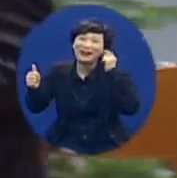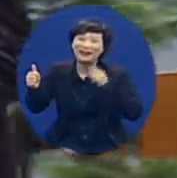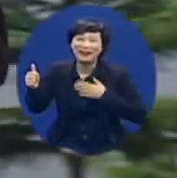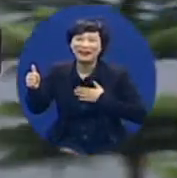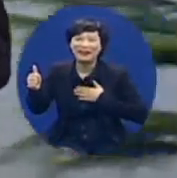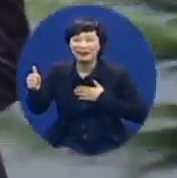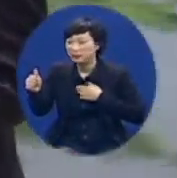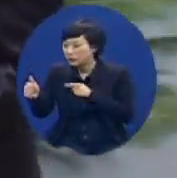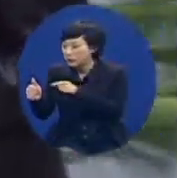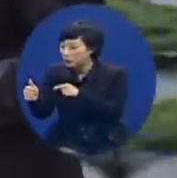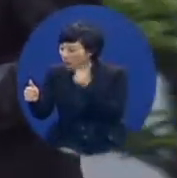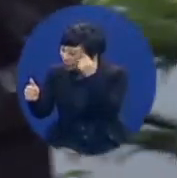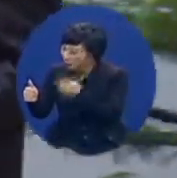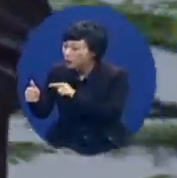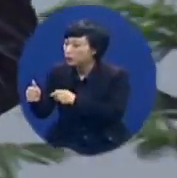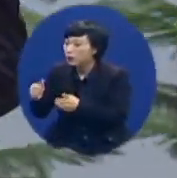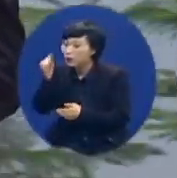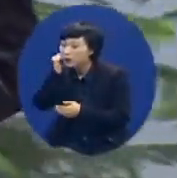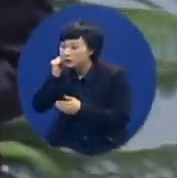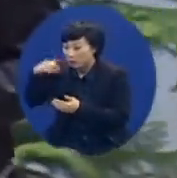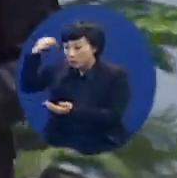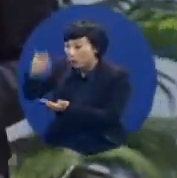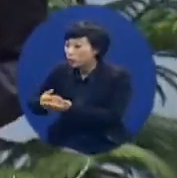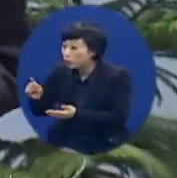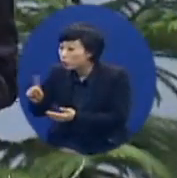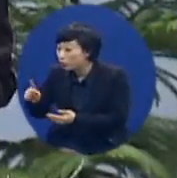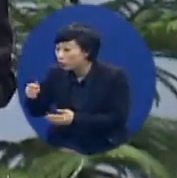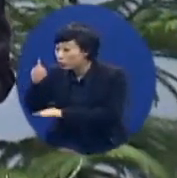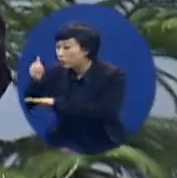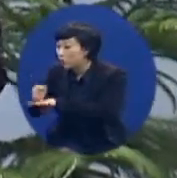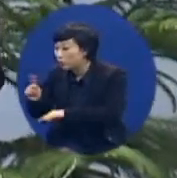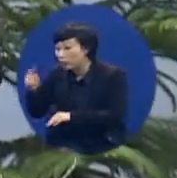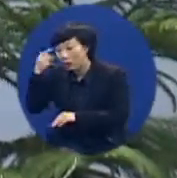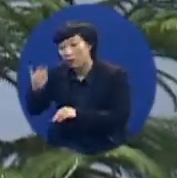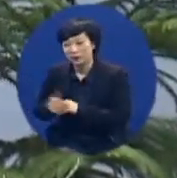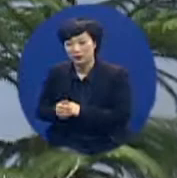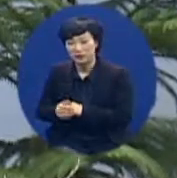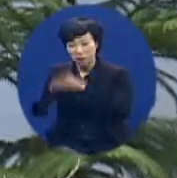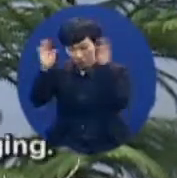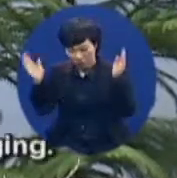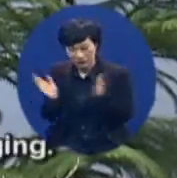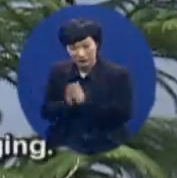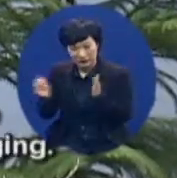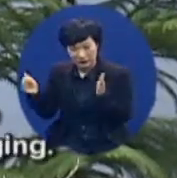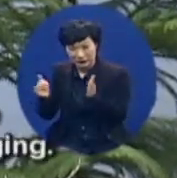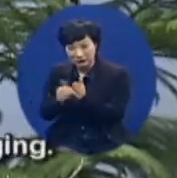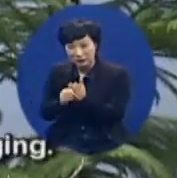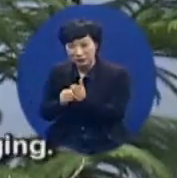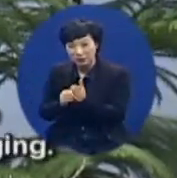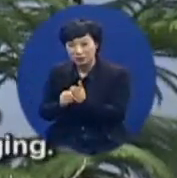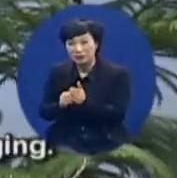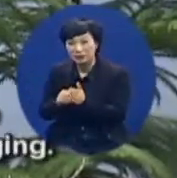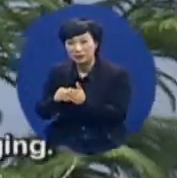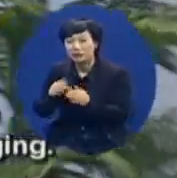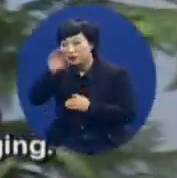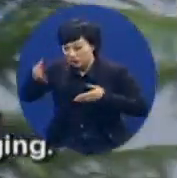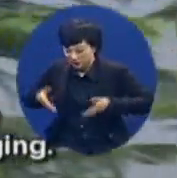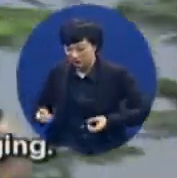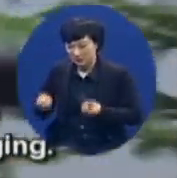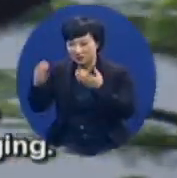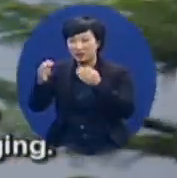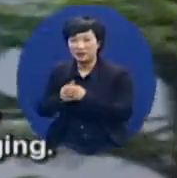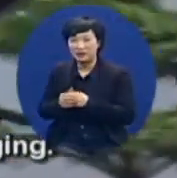이거 어떻할 거냐 물어보면 다 끝나고 내일 저녁에 같이 새벽 동 돈 사람께 나눠서 먹는데